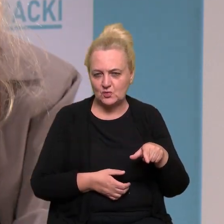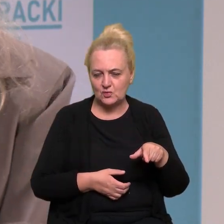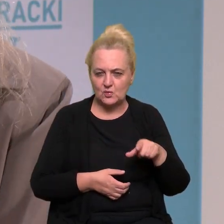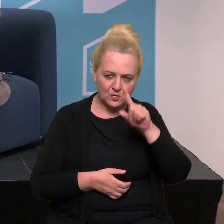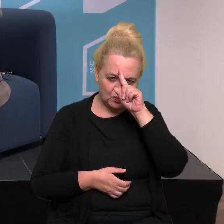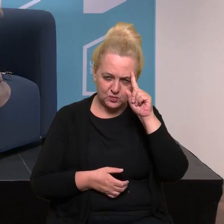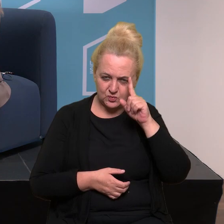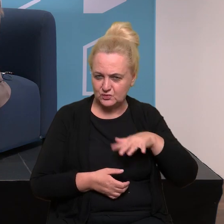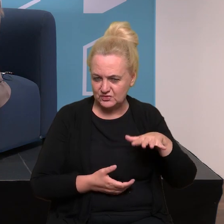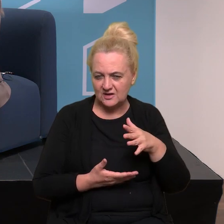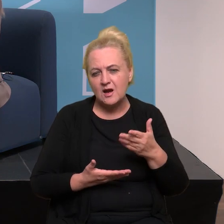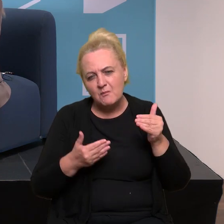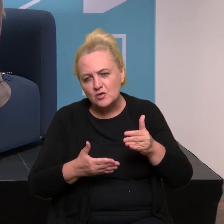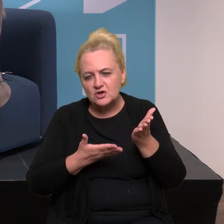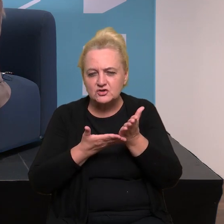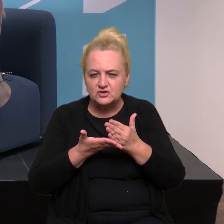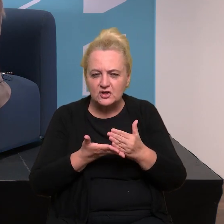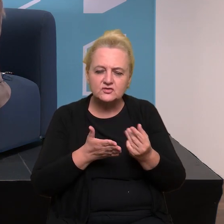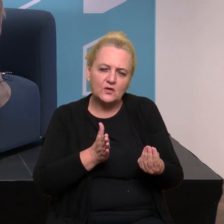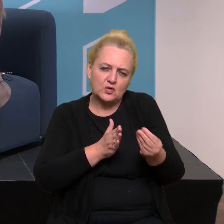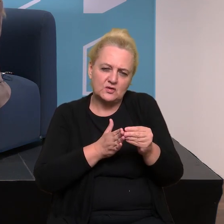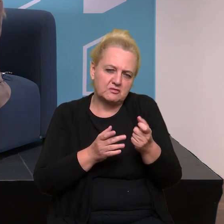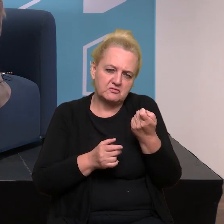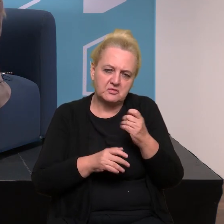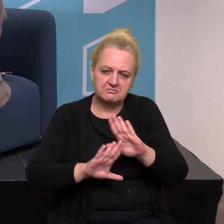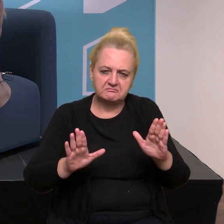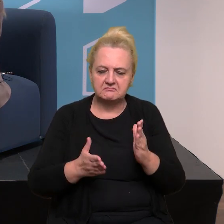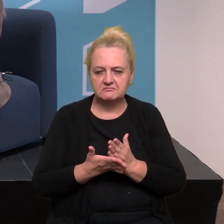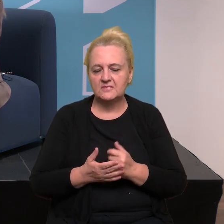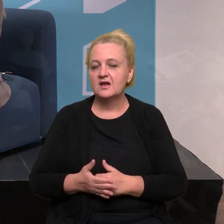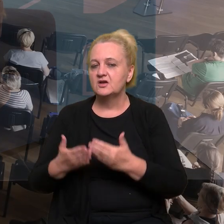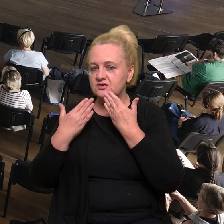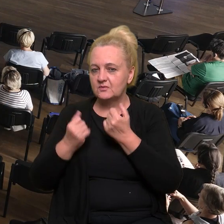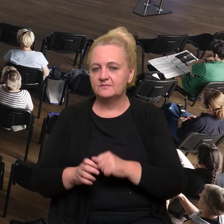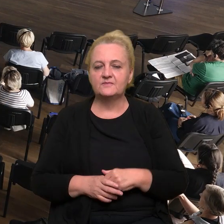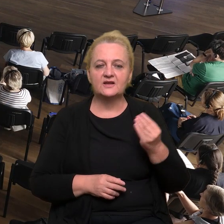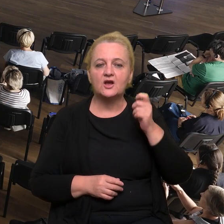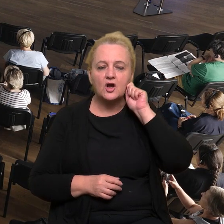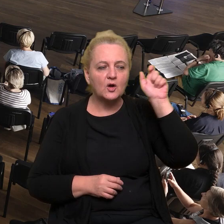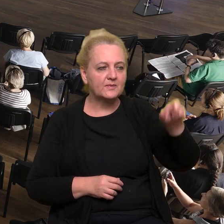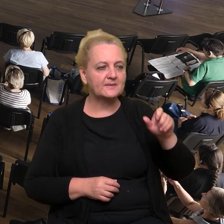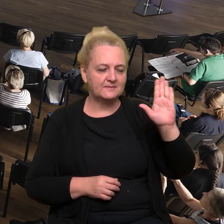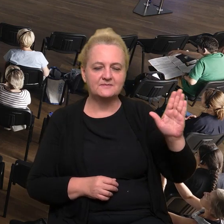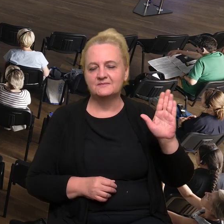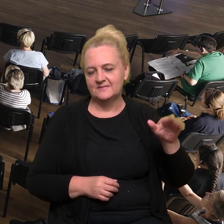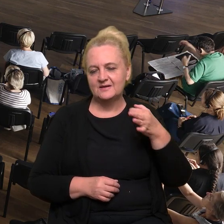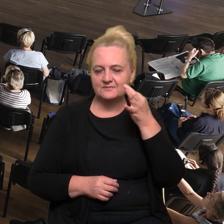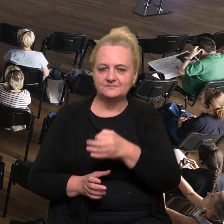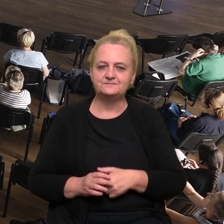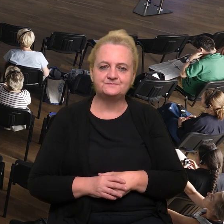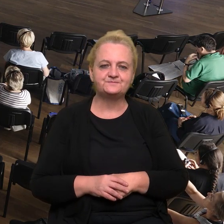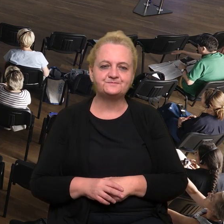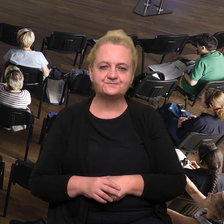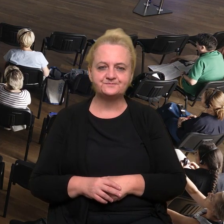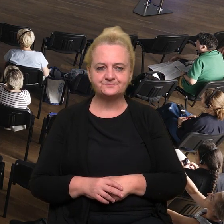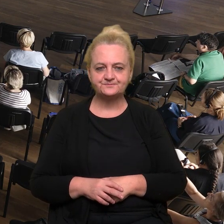ludzie w Niemczech. Może częściowo, jako taki pewien bonus. Dziękujemy bardzo. jeszcze pani ma pytanie? Ja, danke. Ich würde gerne auch ein paar